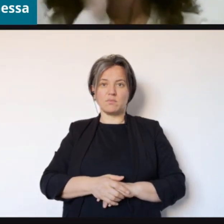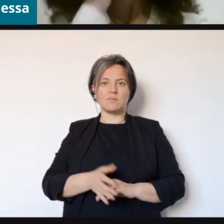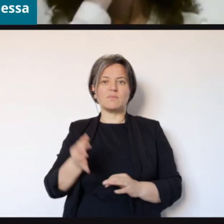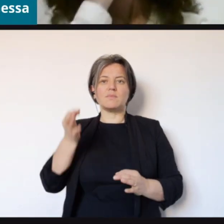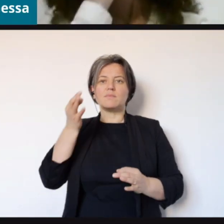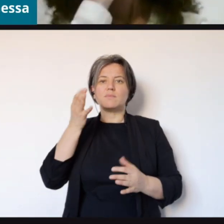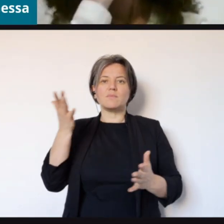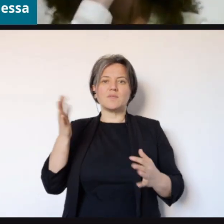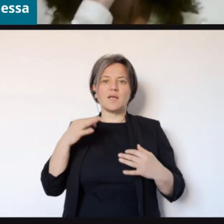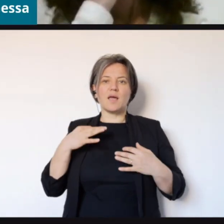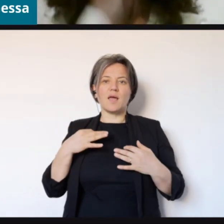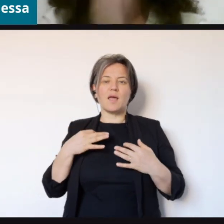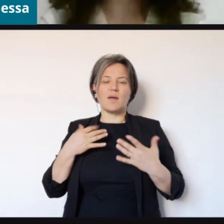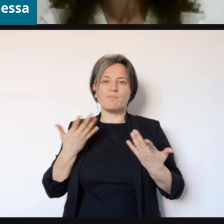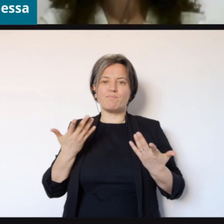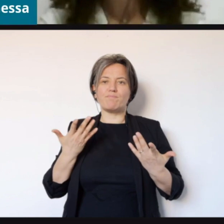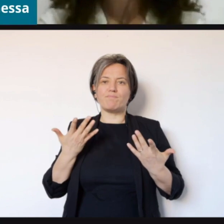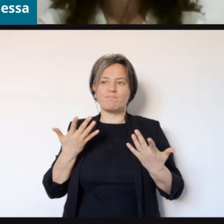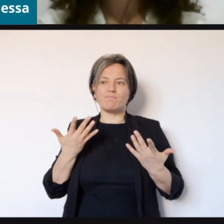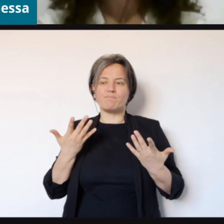state